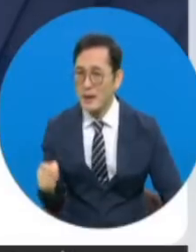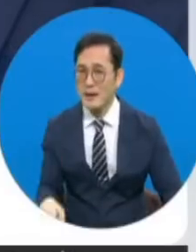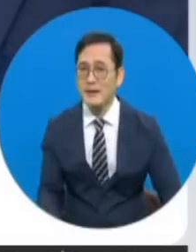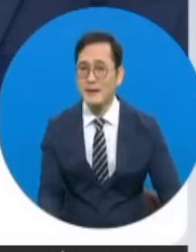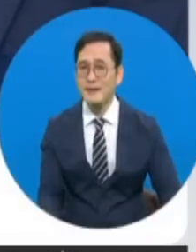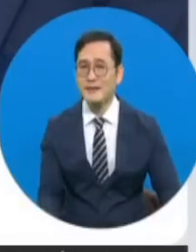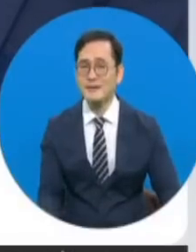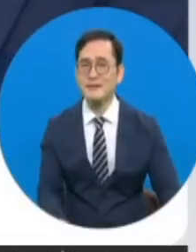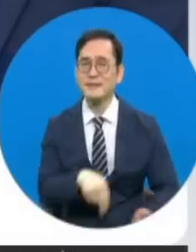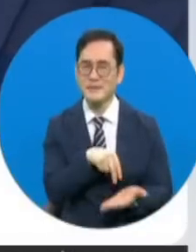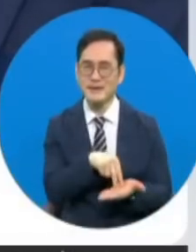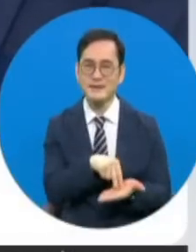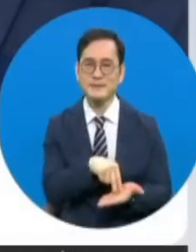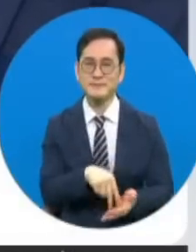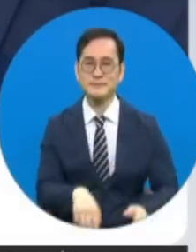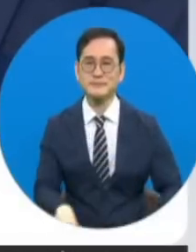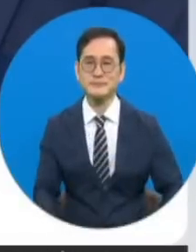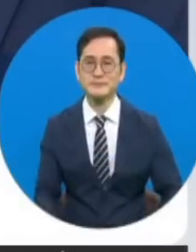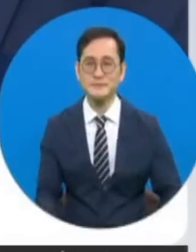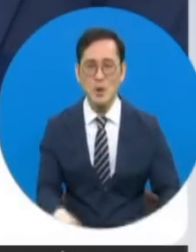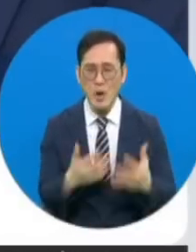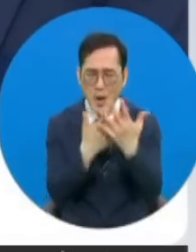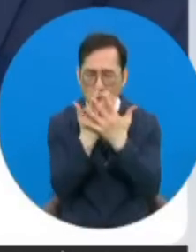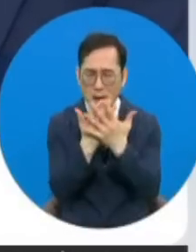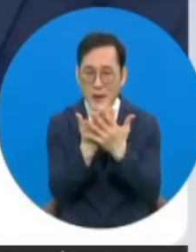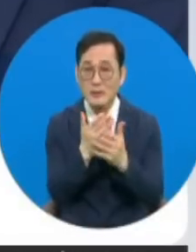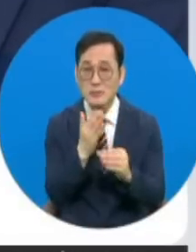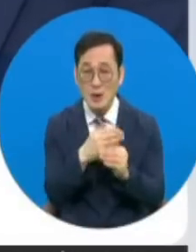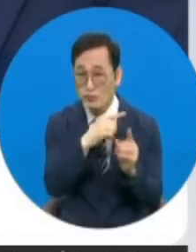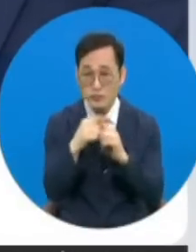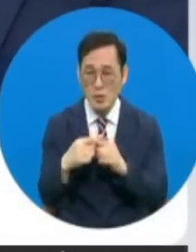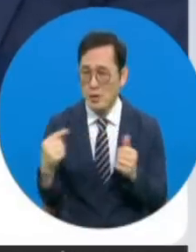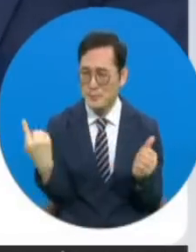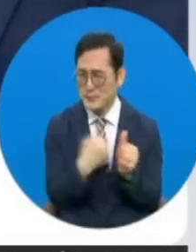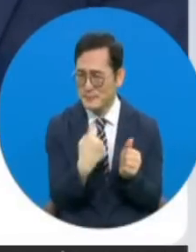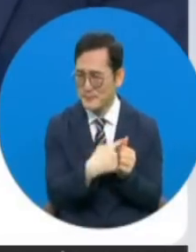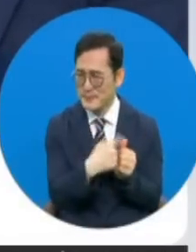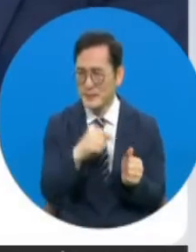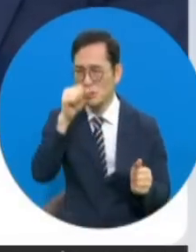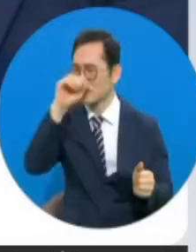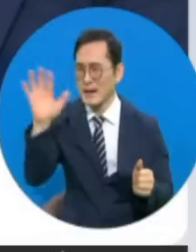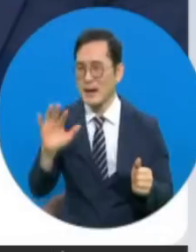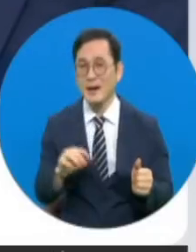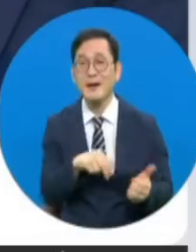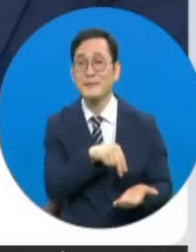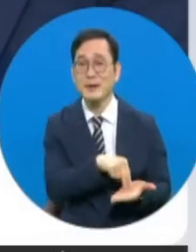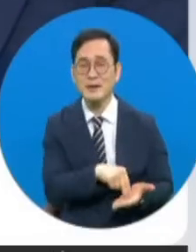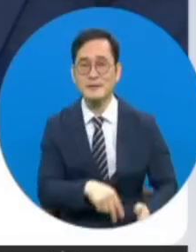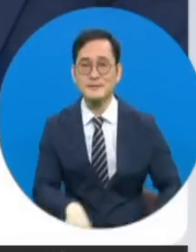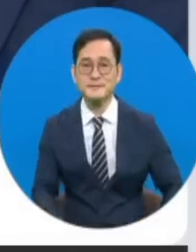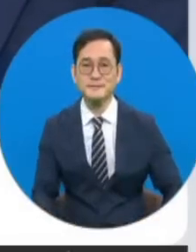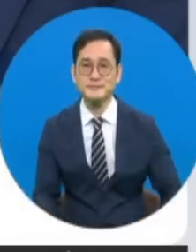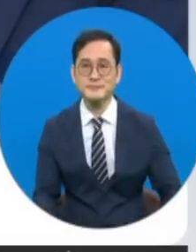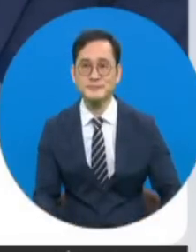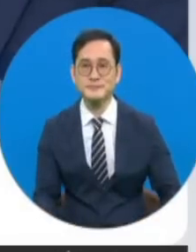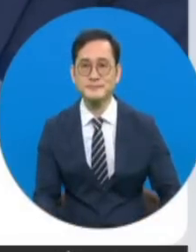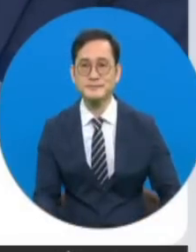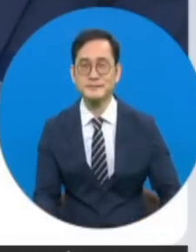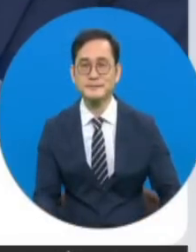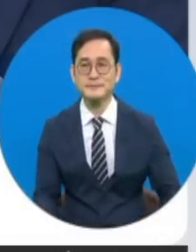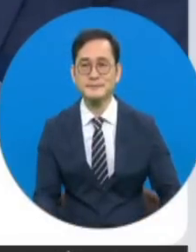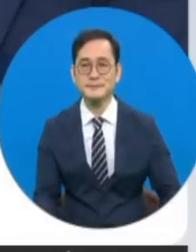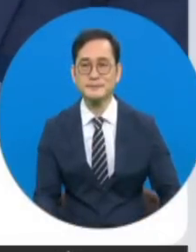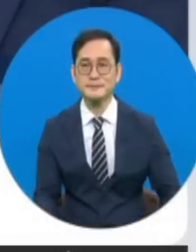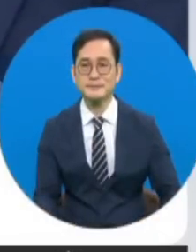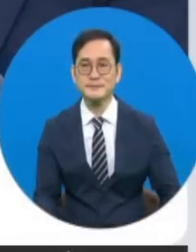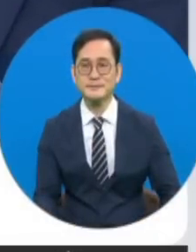명확하지 명확하게 나오지 않은 상태에서는 무작정 비판을 하기는 좀 어렵다는 측면이 있었고 이렇게 김남구 의원을 사실